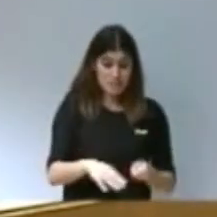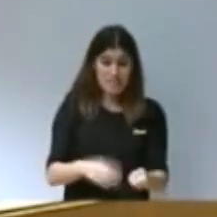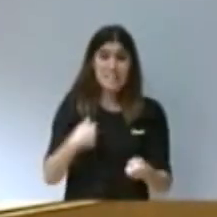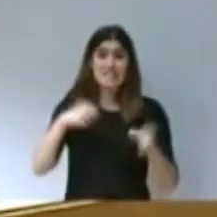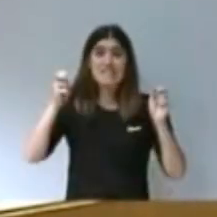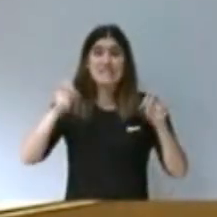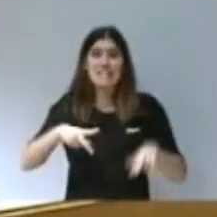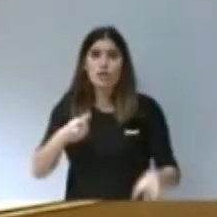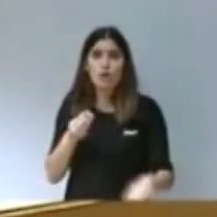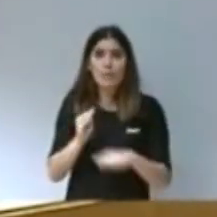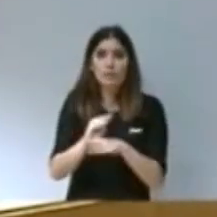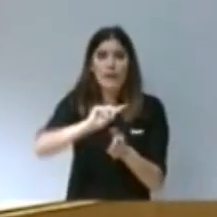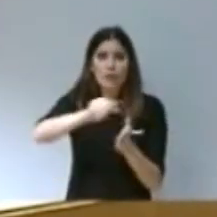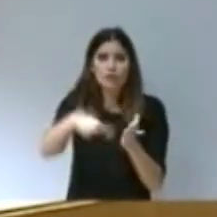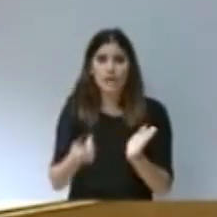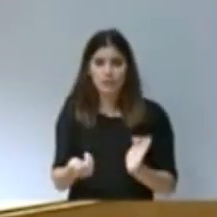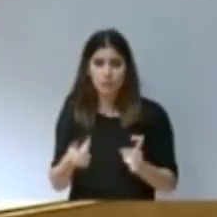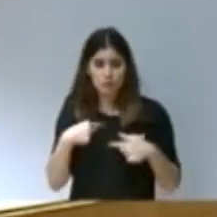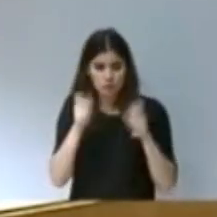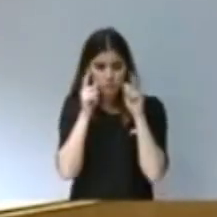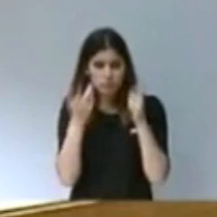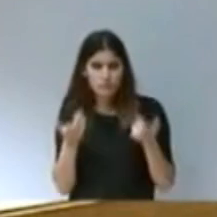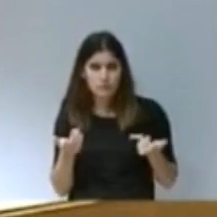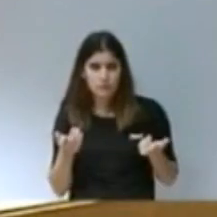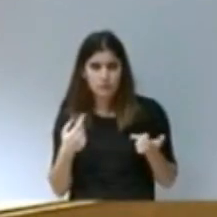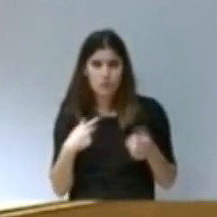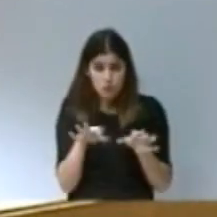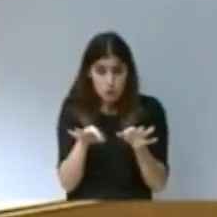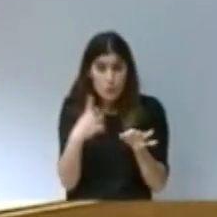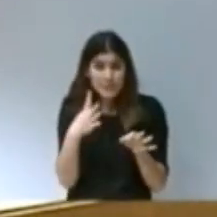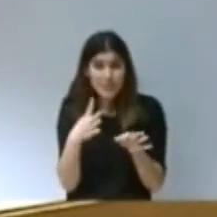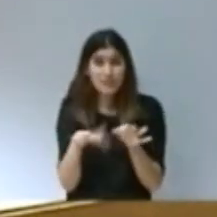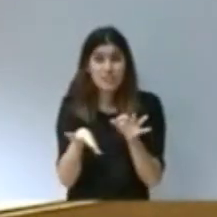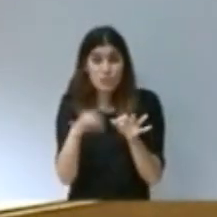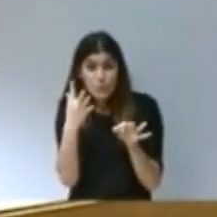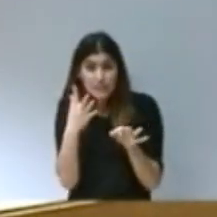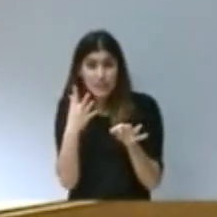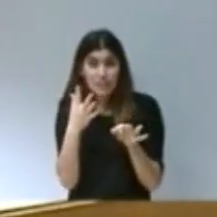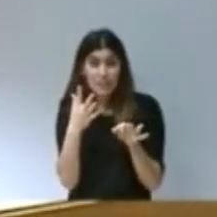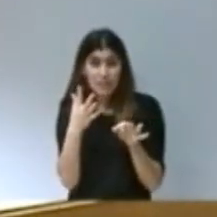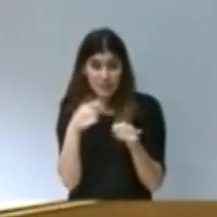cobertura contractual. Això és el que jo me vaig trobar. La sort, senyora Bastidas,